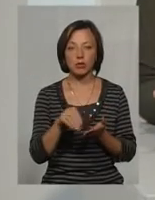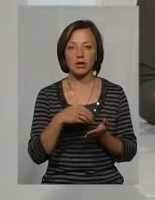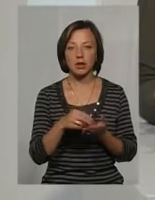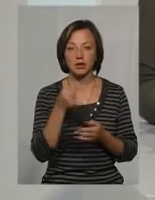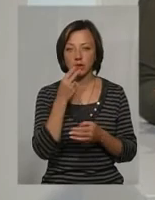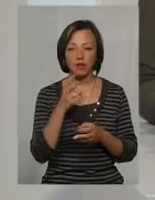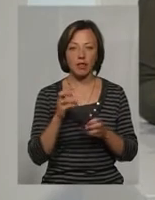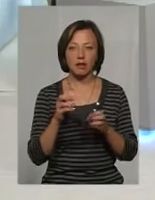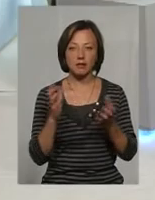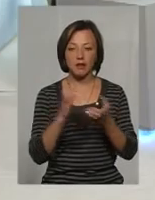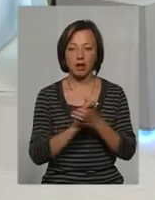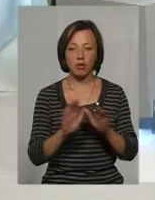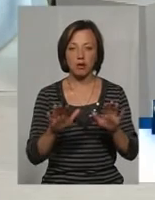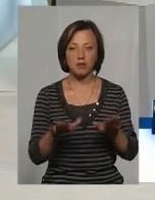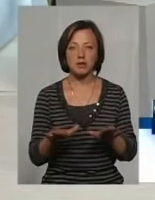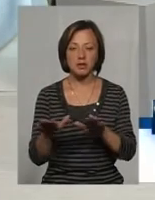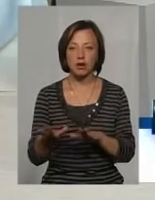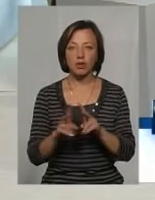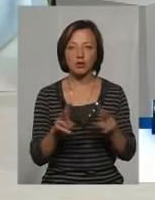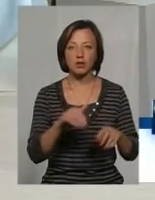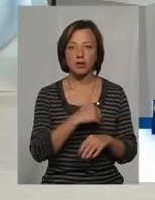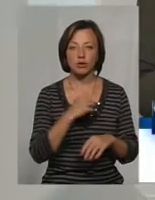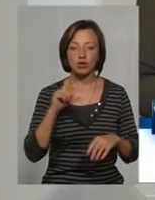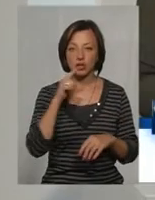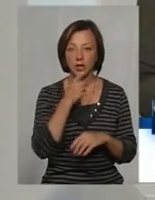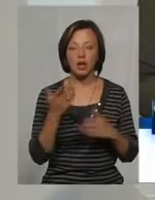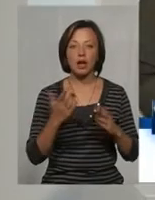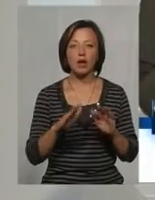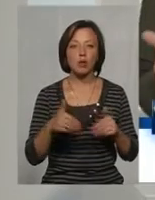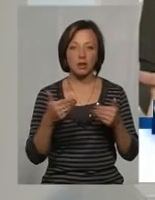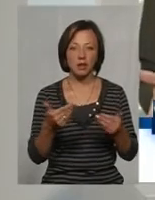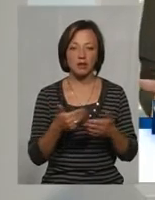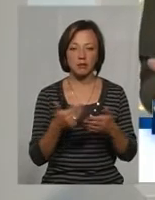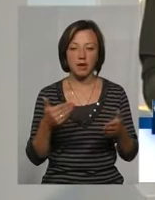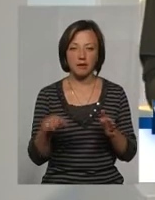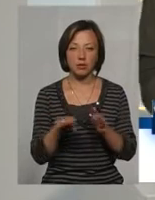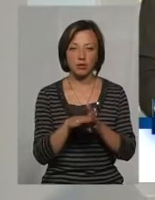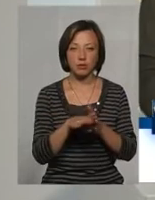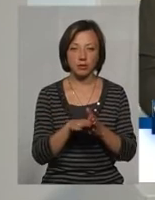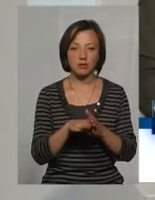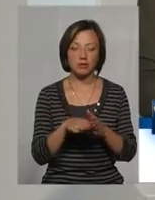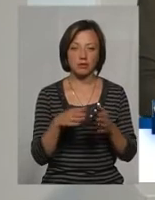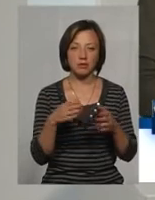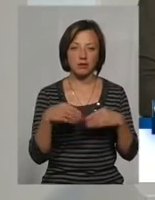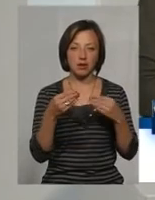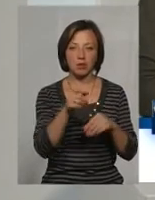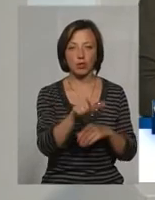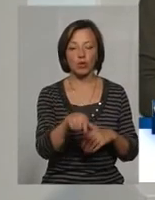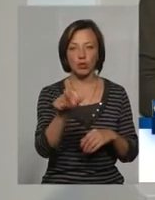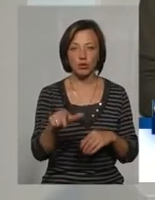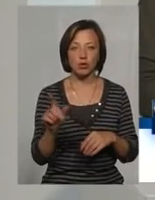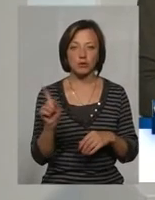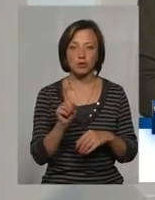в незнайомих місцях, так? Хтось захоче шашлик. Які рекомендації перед відпустками ми дамо нашим телеглядачам,